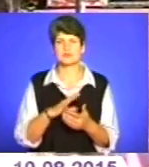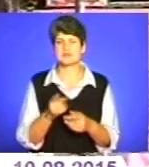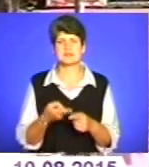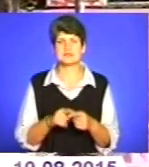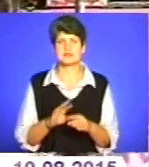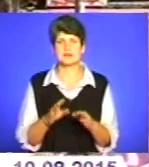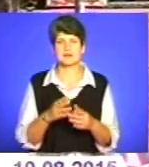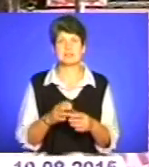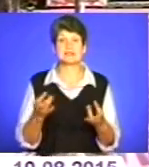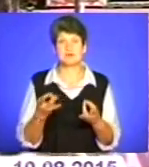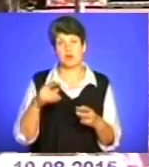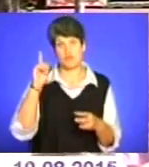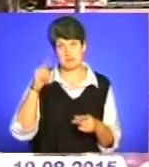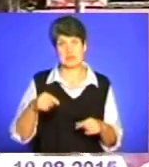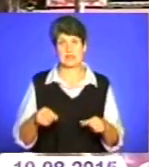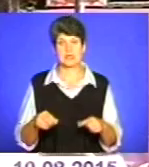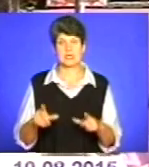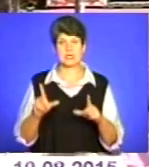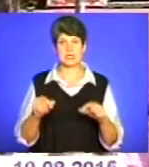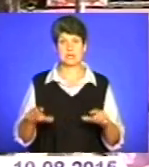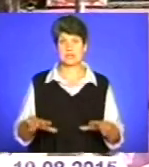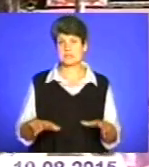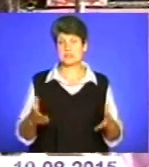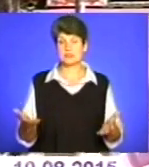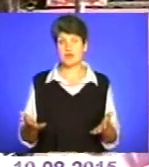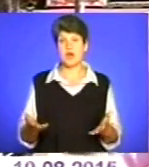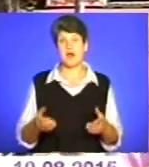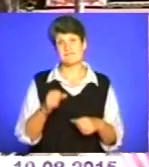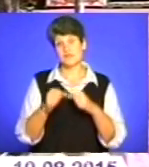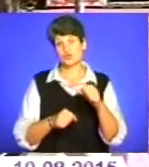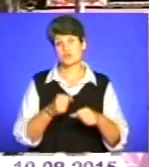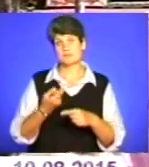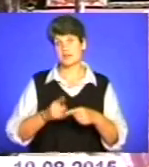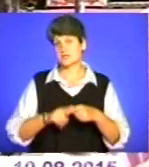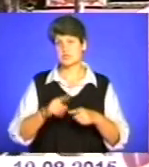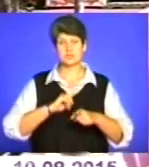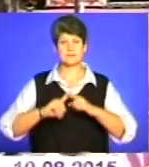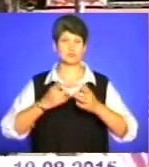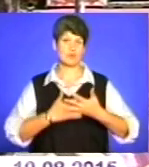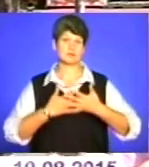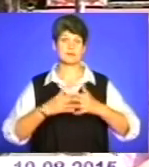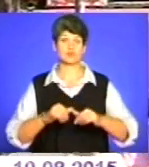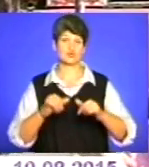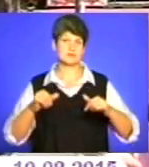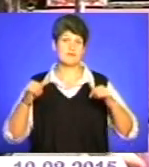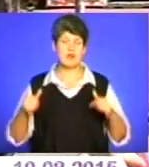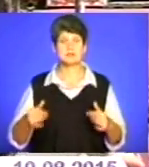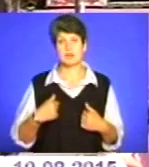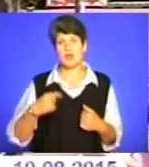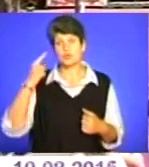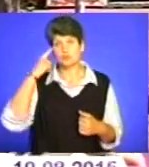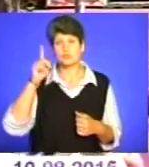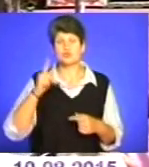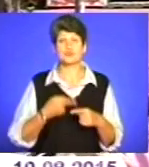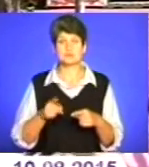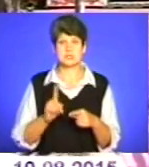тому що їх треба вміти пересуватися. А все ж таки велосипед – це сучасна мода, тенденція, це річ, яка розвивається активно і в місті, і в цьому світі. Тому я думаю, що ці